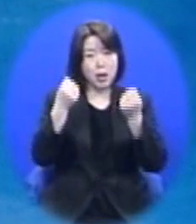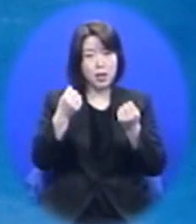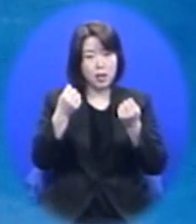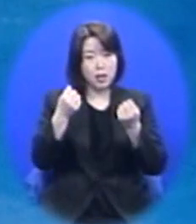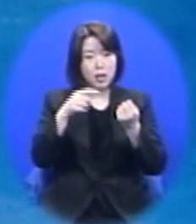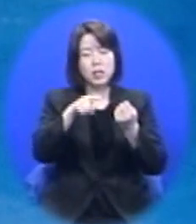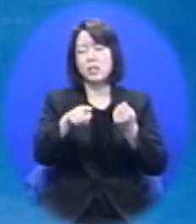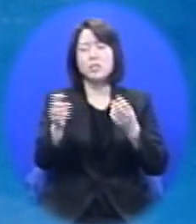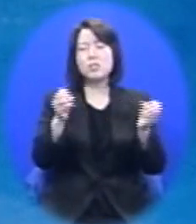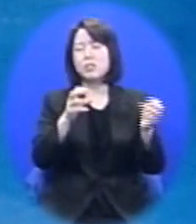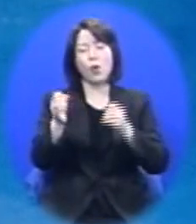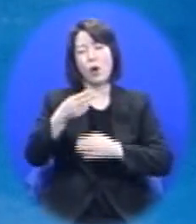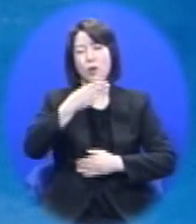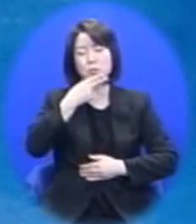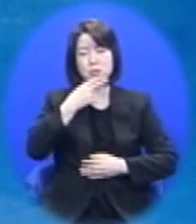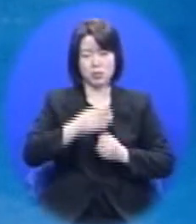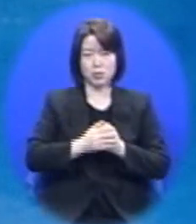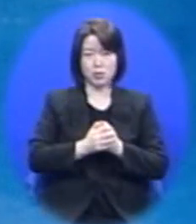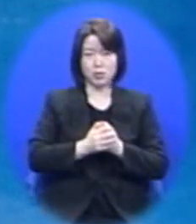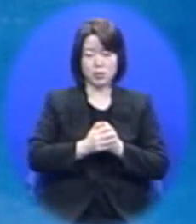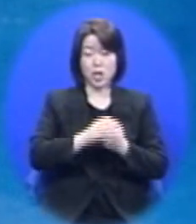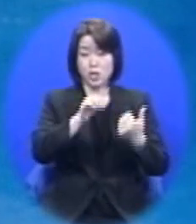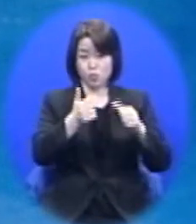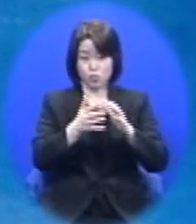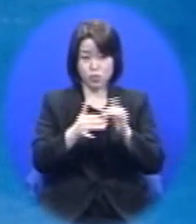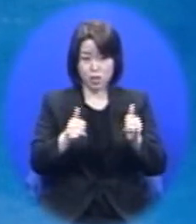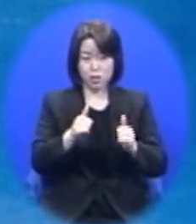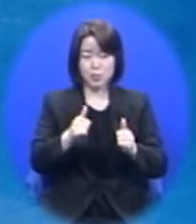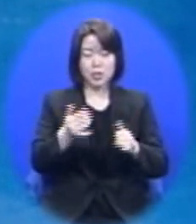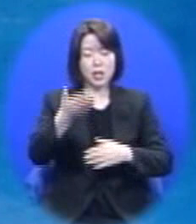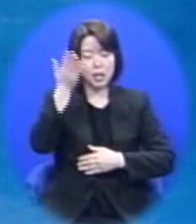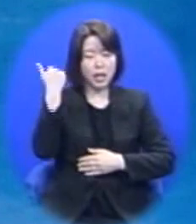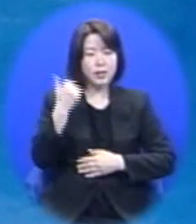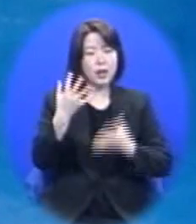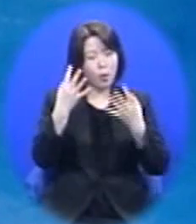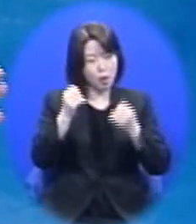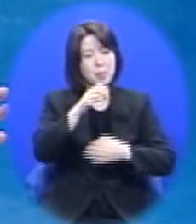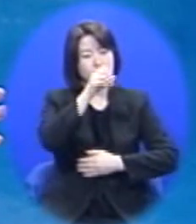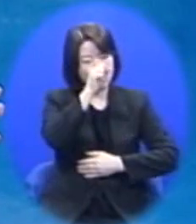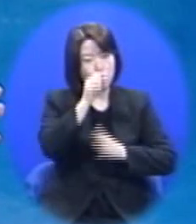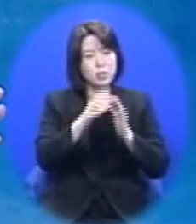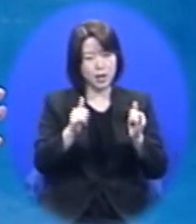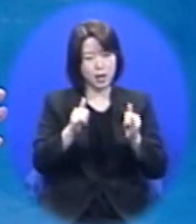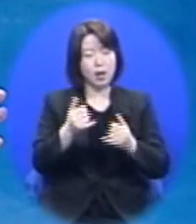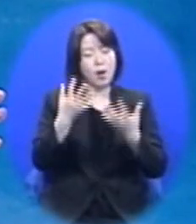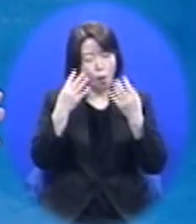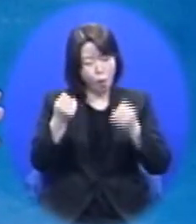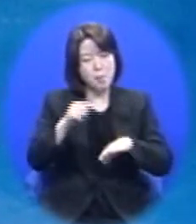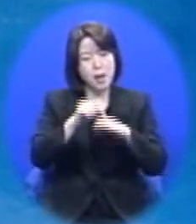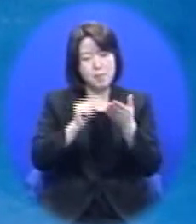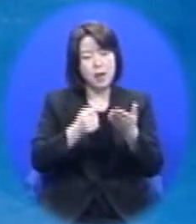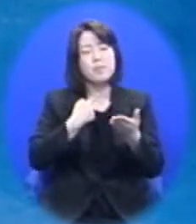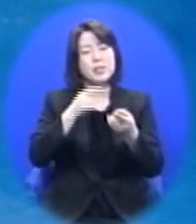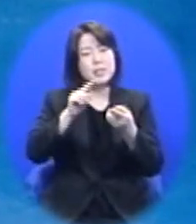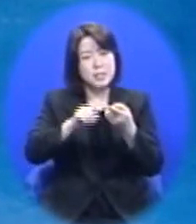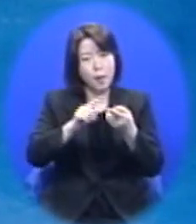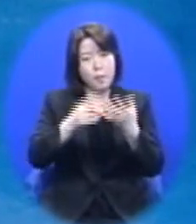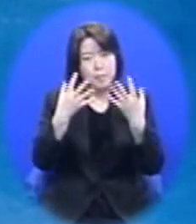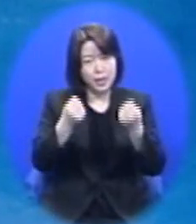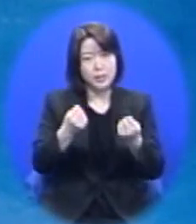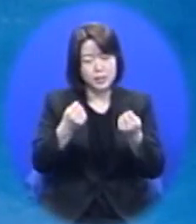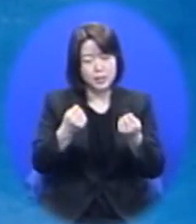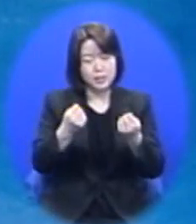없습니다. 고인이 얼마나 선했는지, 그가 얼마나 정이 많았는지, 그가 얼마나